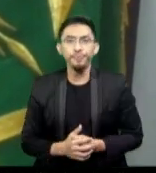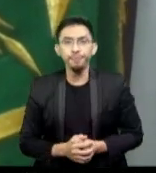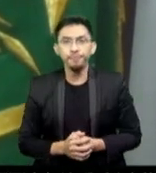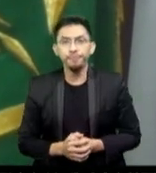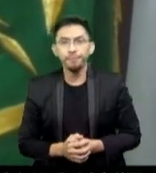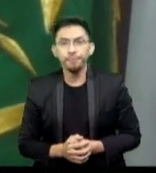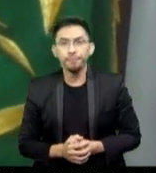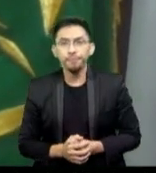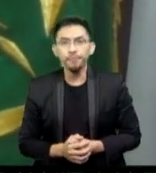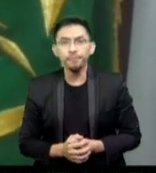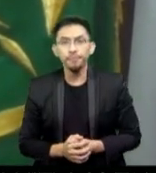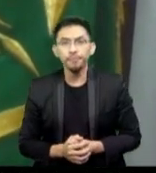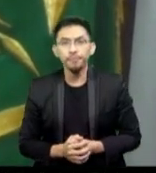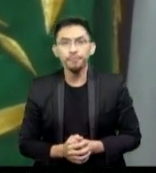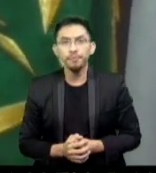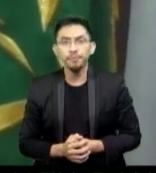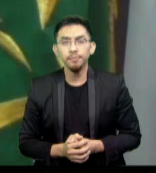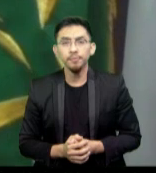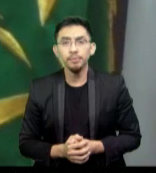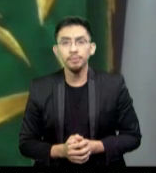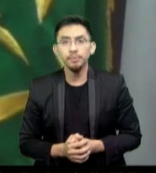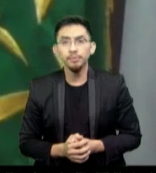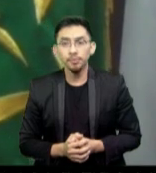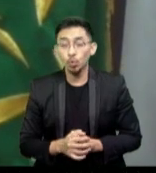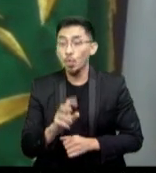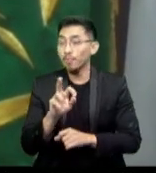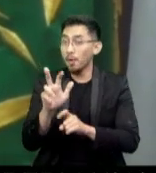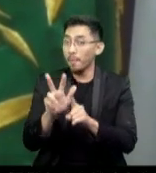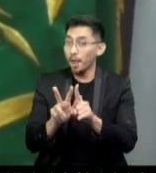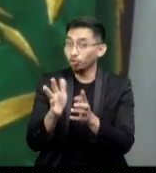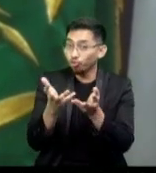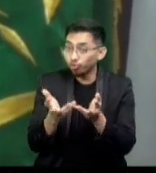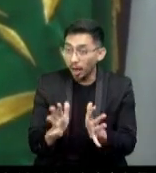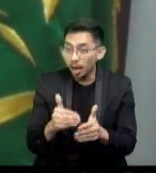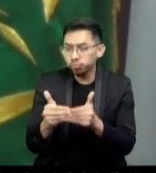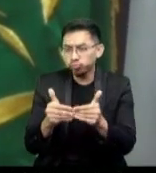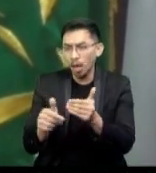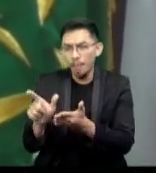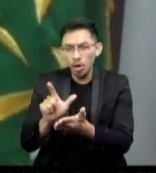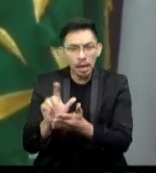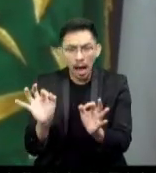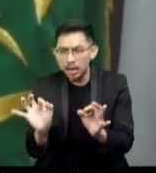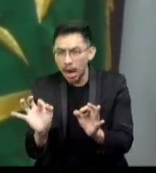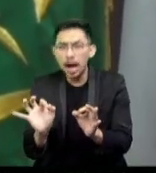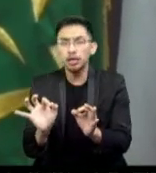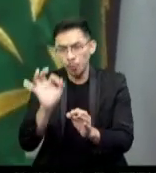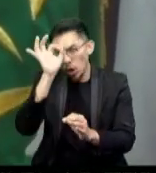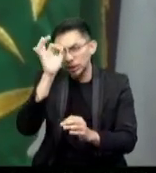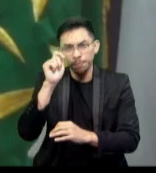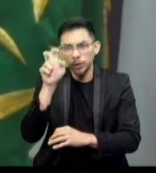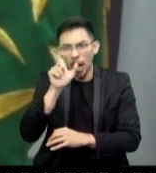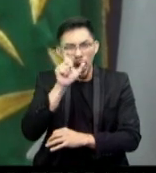Namun sejak tahun 2018 teman-teman dari JPU kesulitan untuk melaksanakan